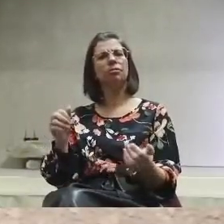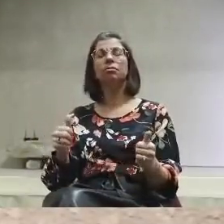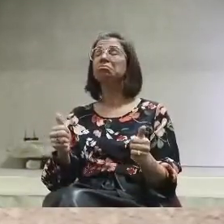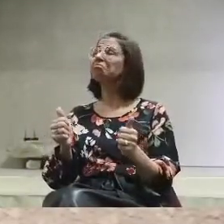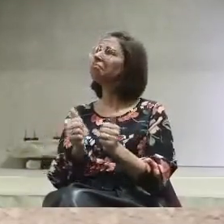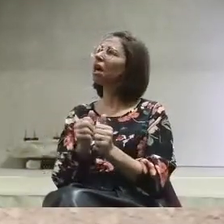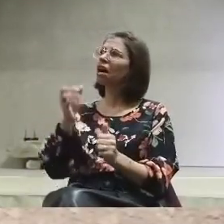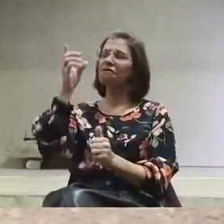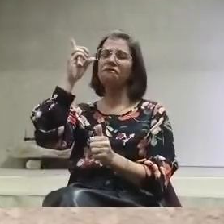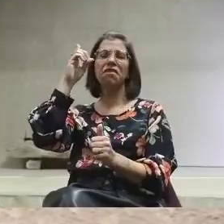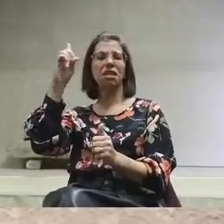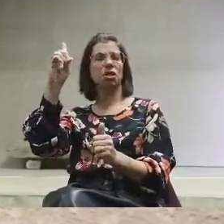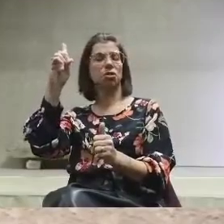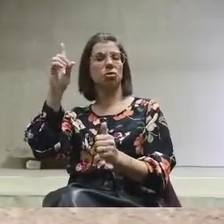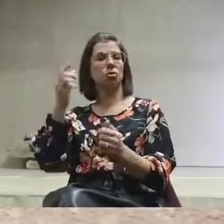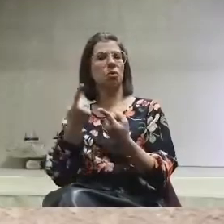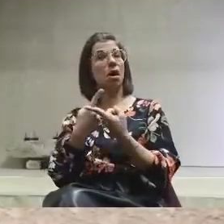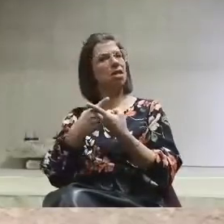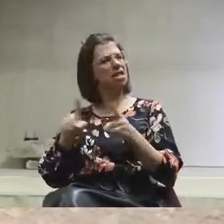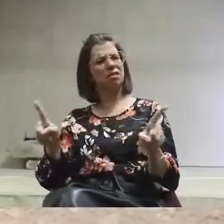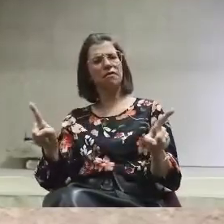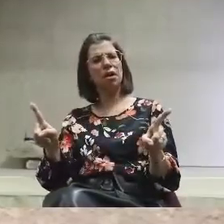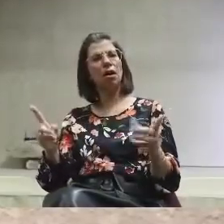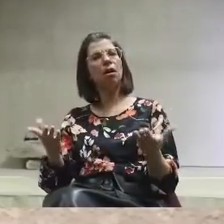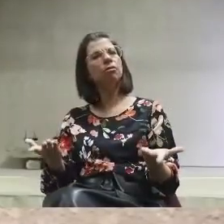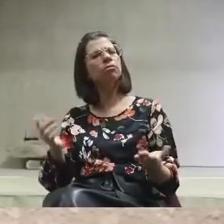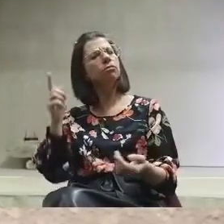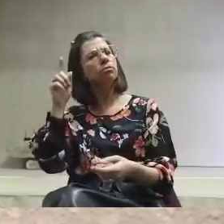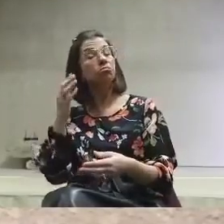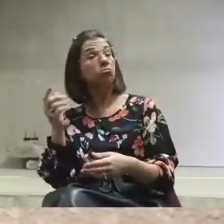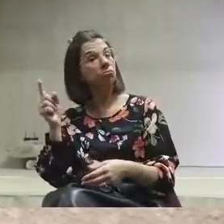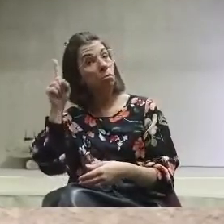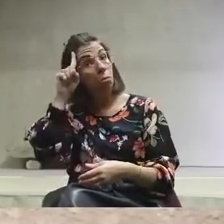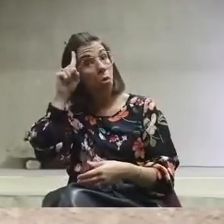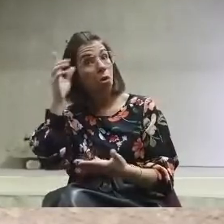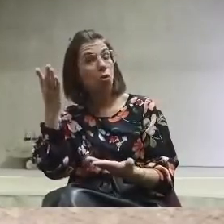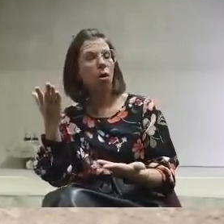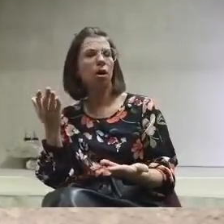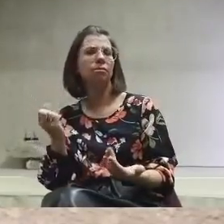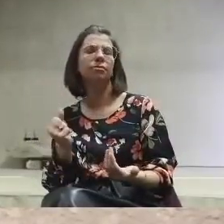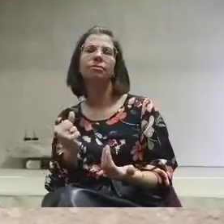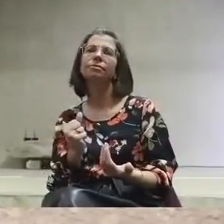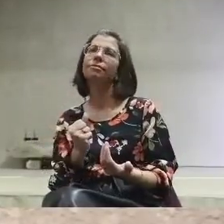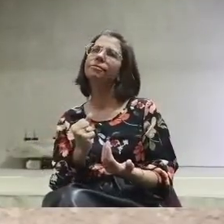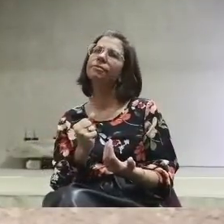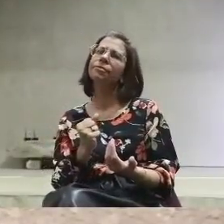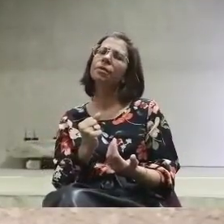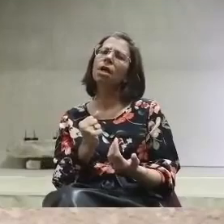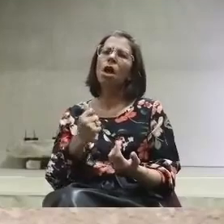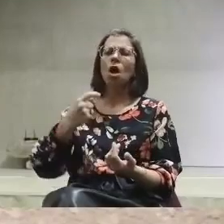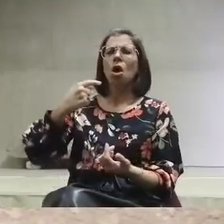Oui, Seigneur, je te demande pardon. J'ai péché contre toi.